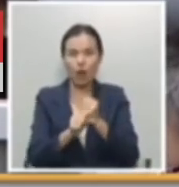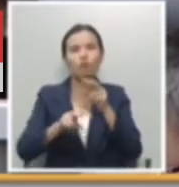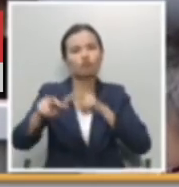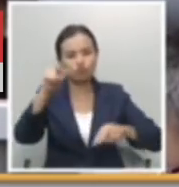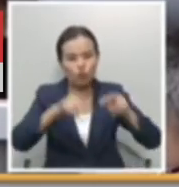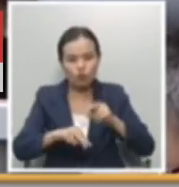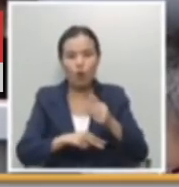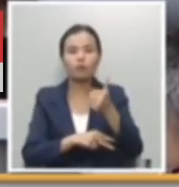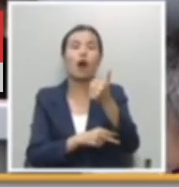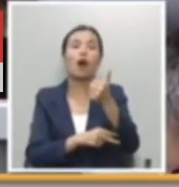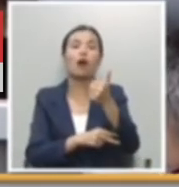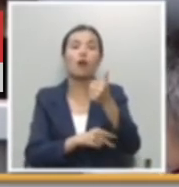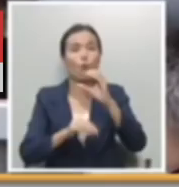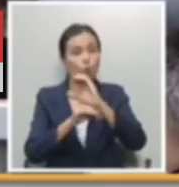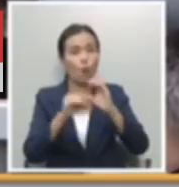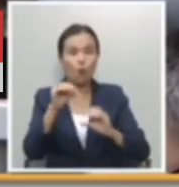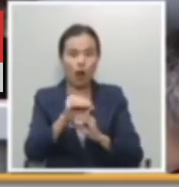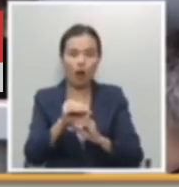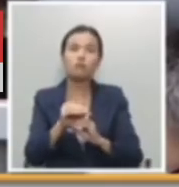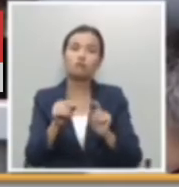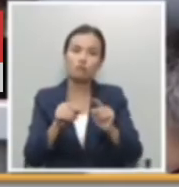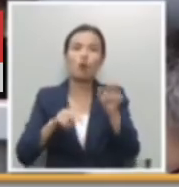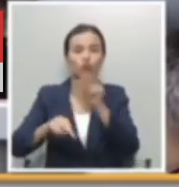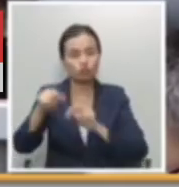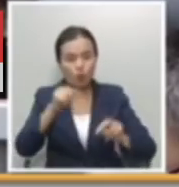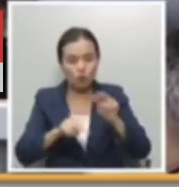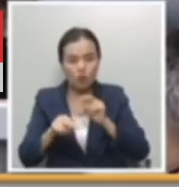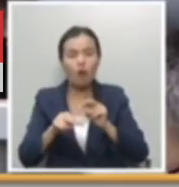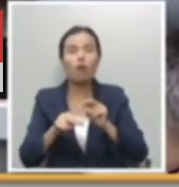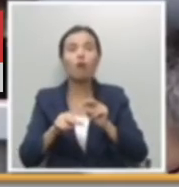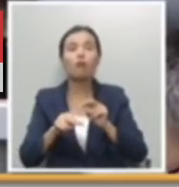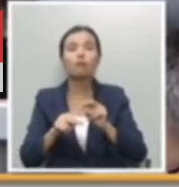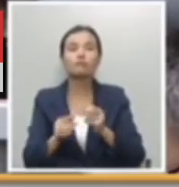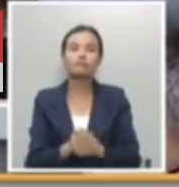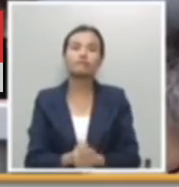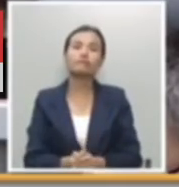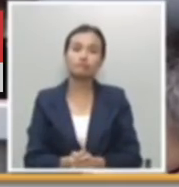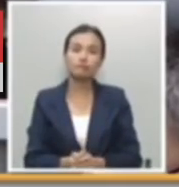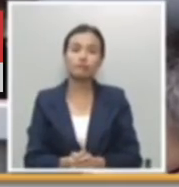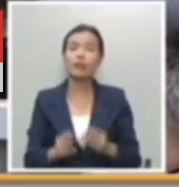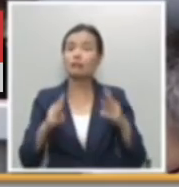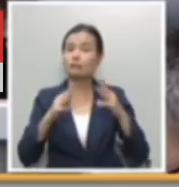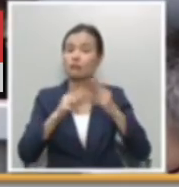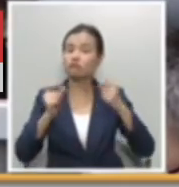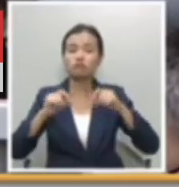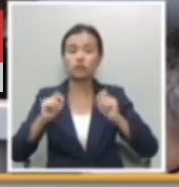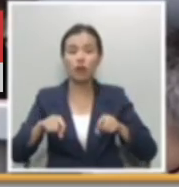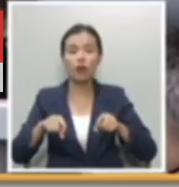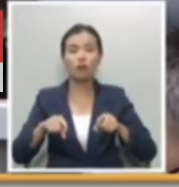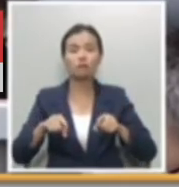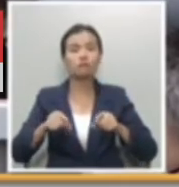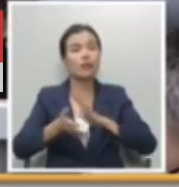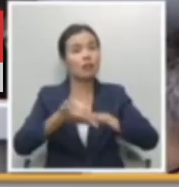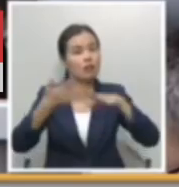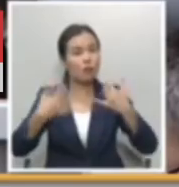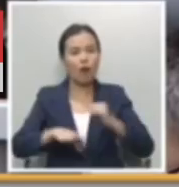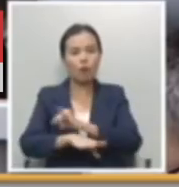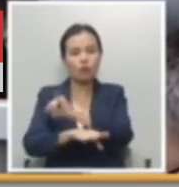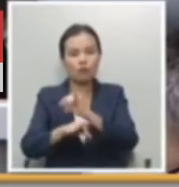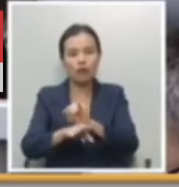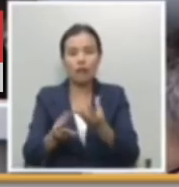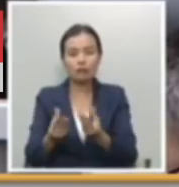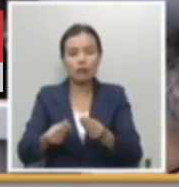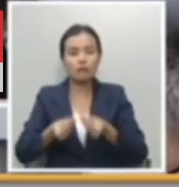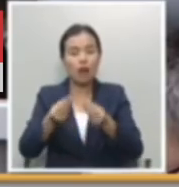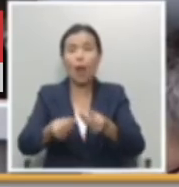อบได้โครงการนี้มันจึงมีการตรวจสอบต่อให้เซ็นสัญญาไปแล้วส่งมอบที่ดินไม่ได้บาง